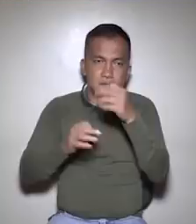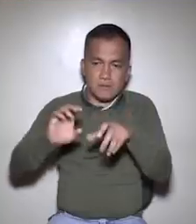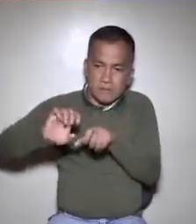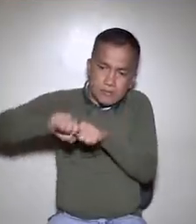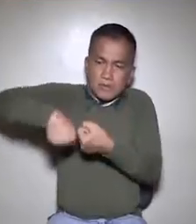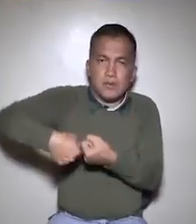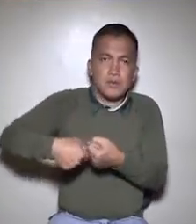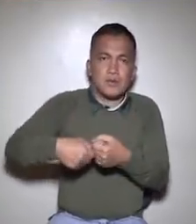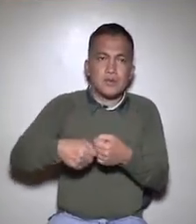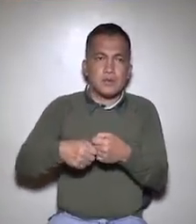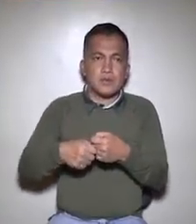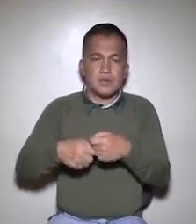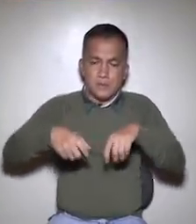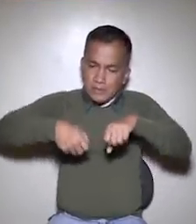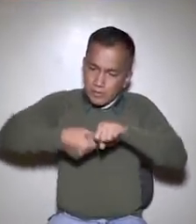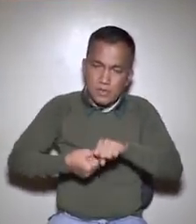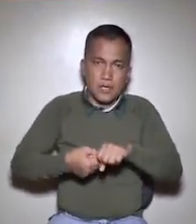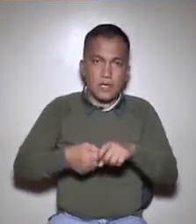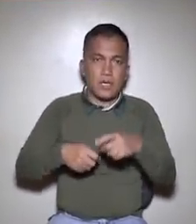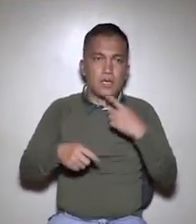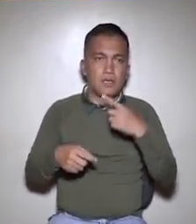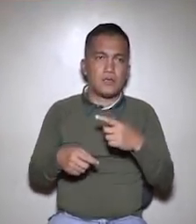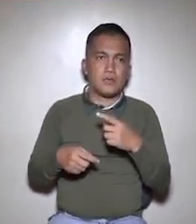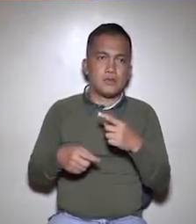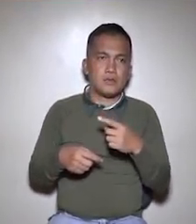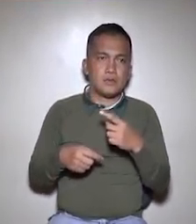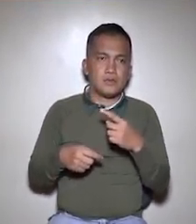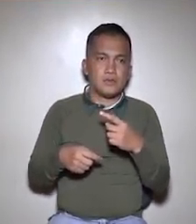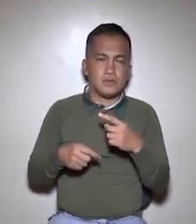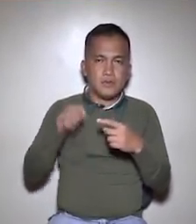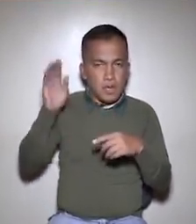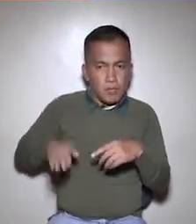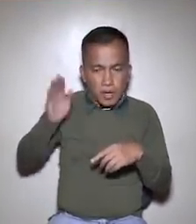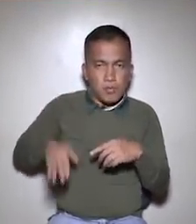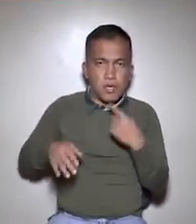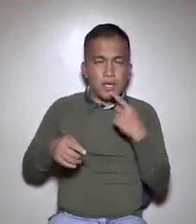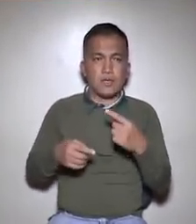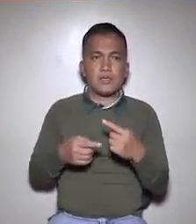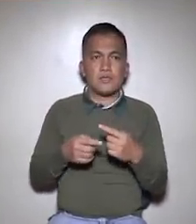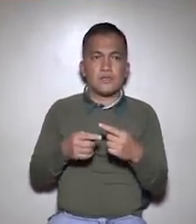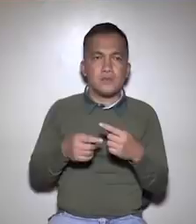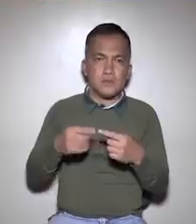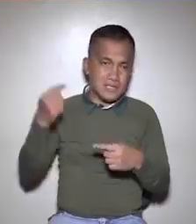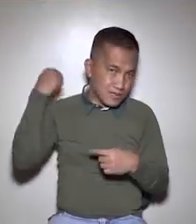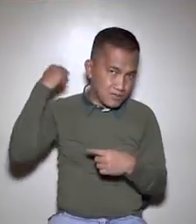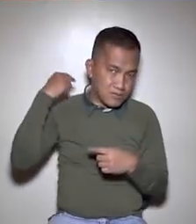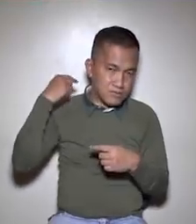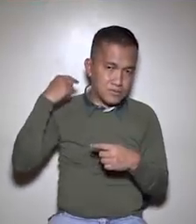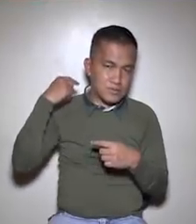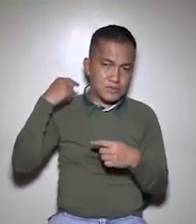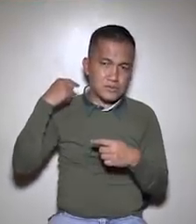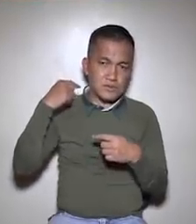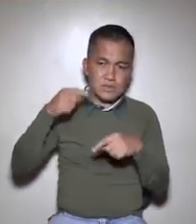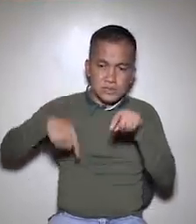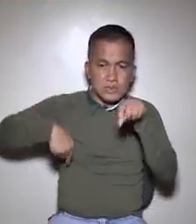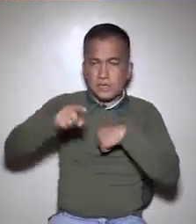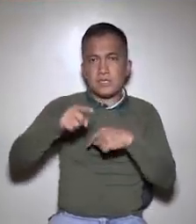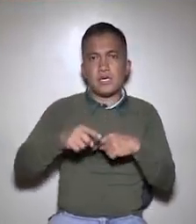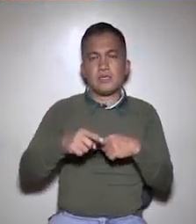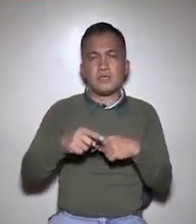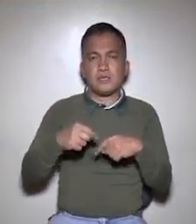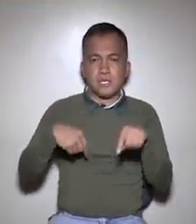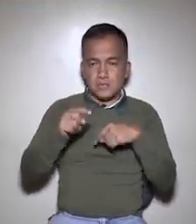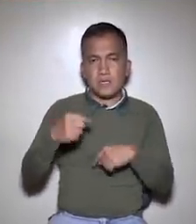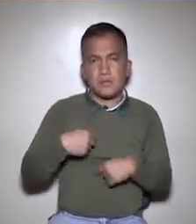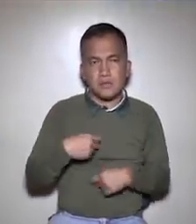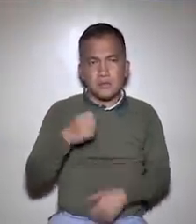pa ako. Pinitiga. Tapos yung ito ko pinagsasabi niya. Pati yung sa likod ko